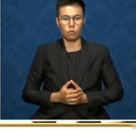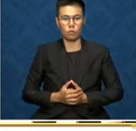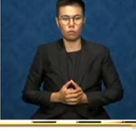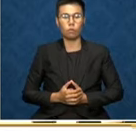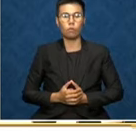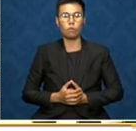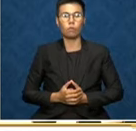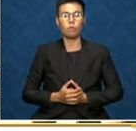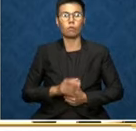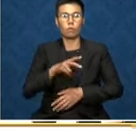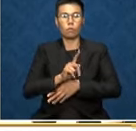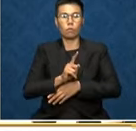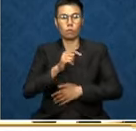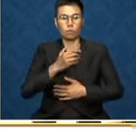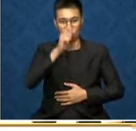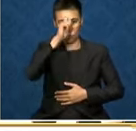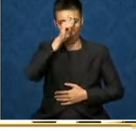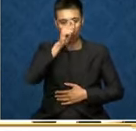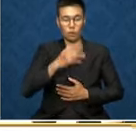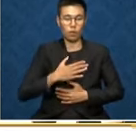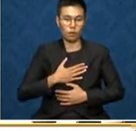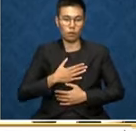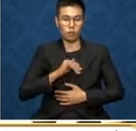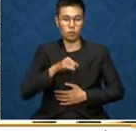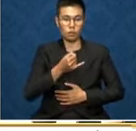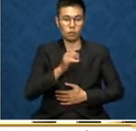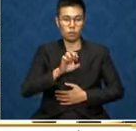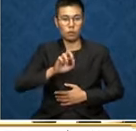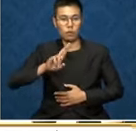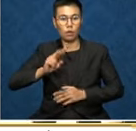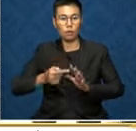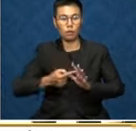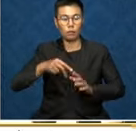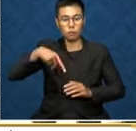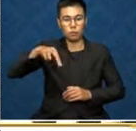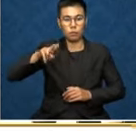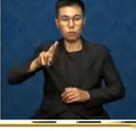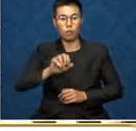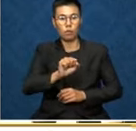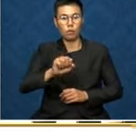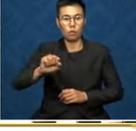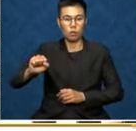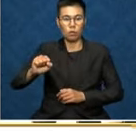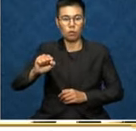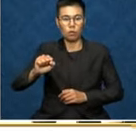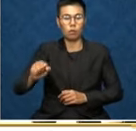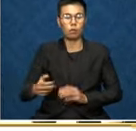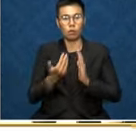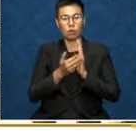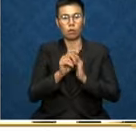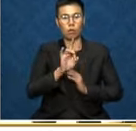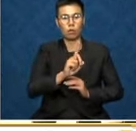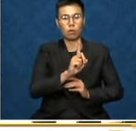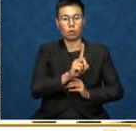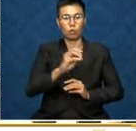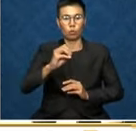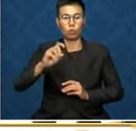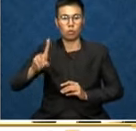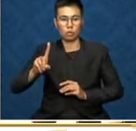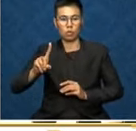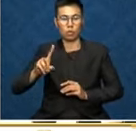ท่านประธานที่เคารพดิฉันจิราภรสินธุไพรสมาชิกสภาผู้แทนราษฎรจังหวัดร้อยเอ็ดเขต 5พรรคเพื่อไทย